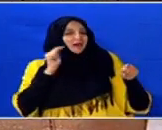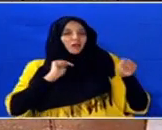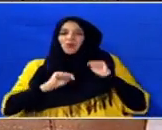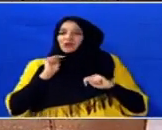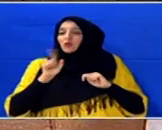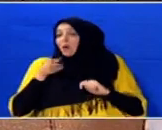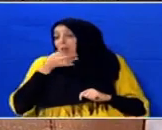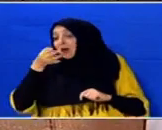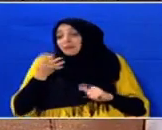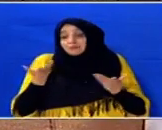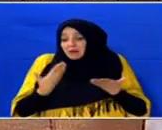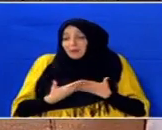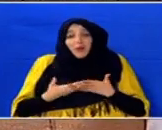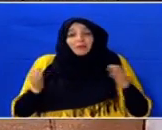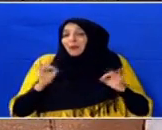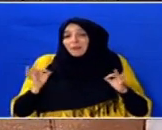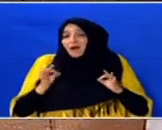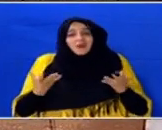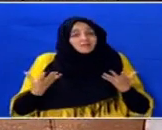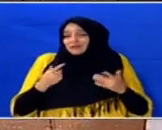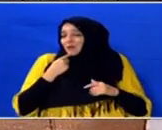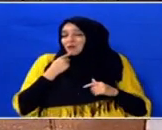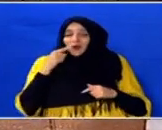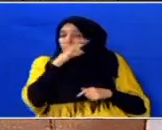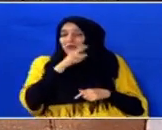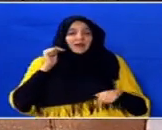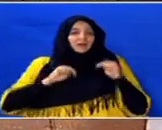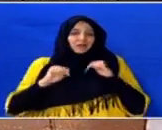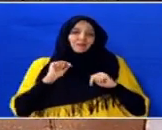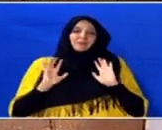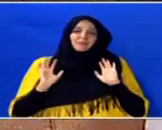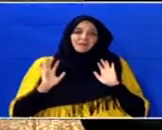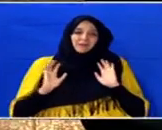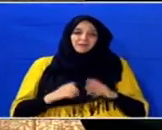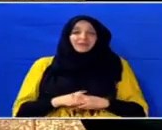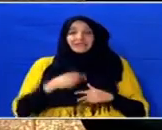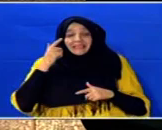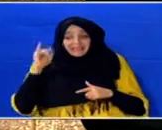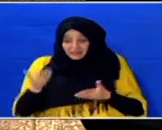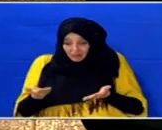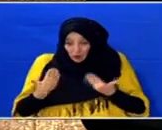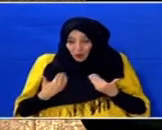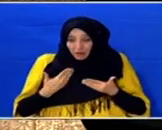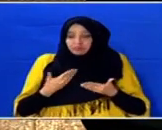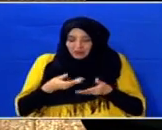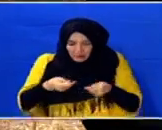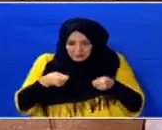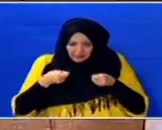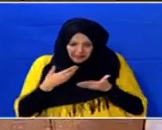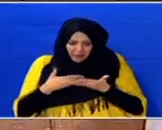هذه الذمة بدين نقول له ذمتك مشغولة بهذا